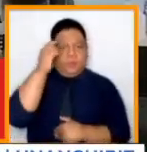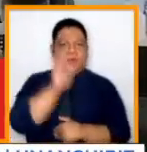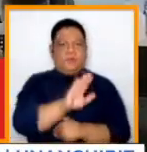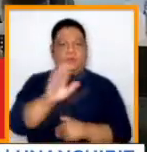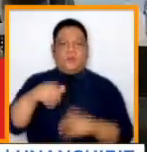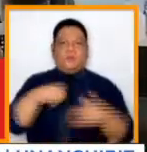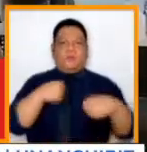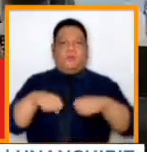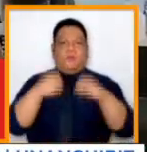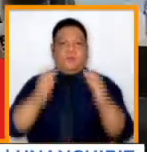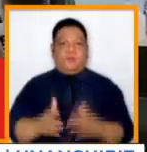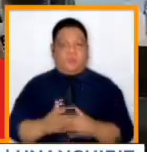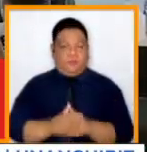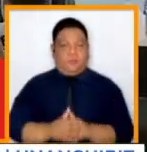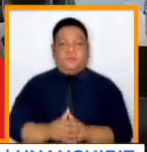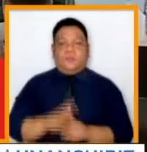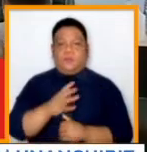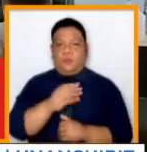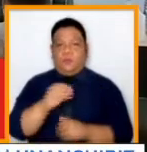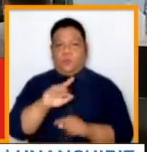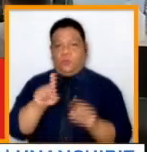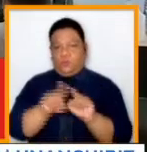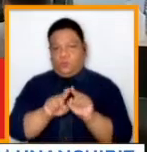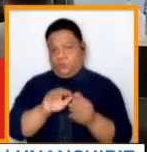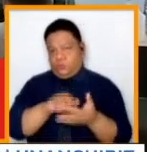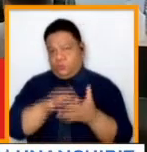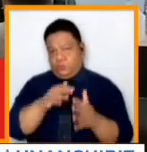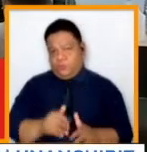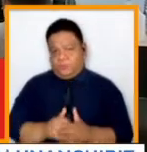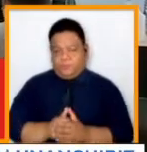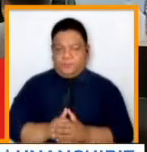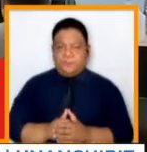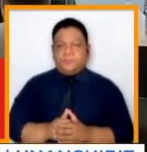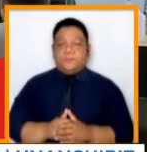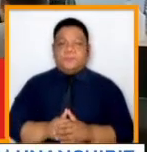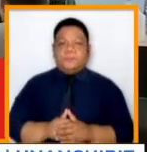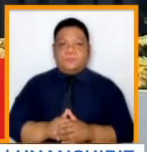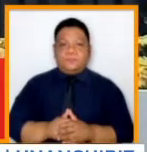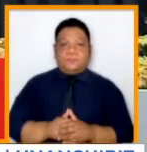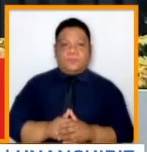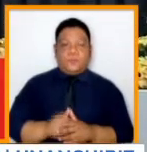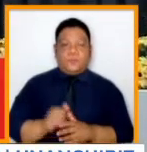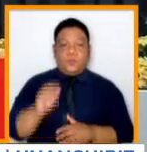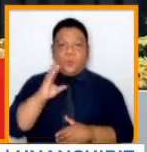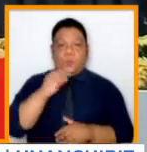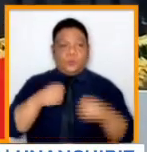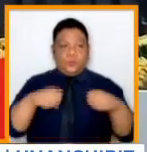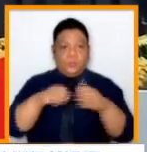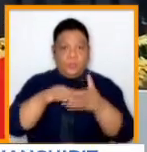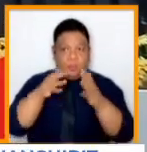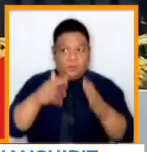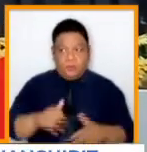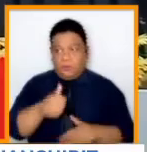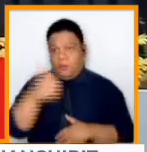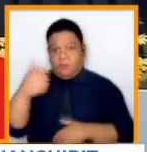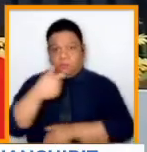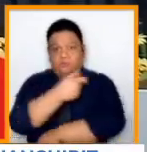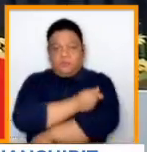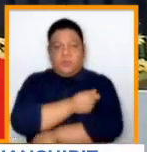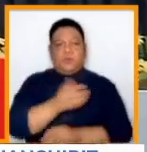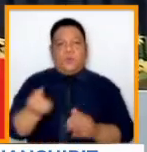at ng mga estudyante sa Kabuuan. Ang mga susunod na student-athletes at iba pang mga estudyante ay babakunahan na ng kani-kanilang